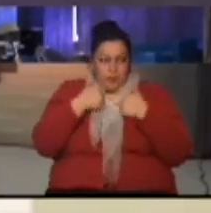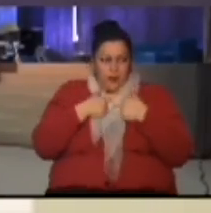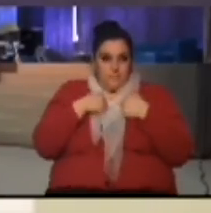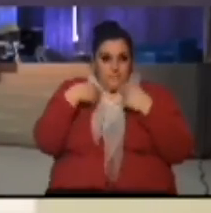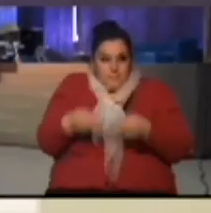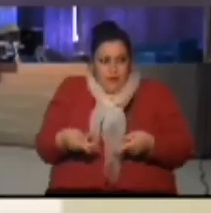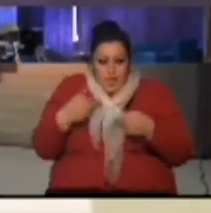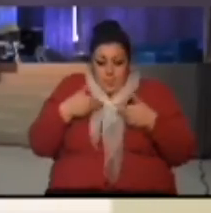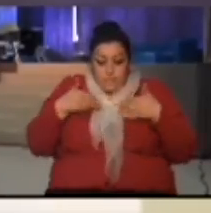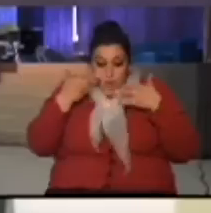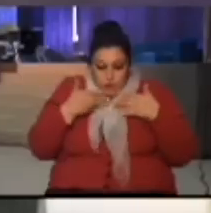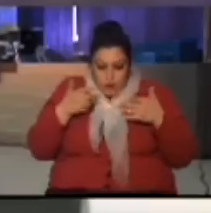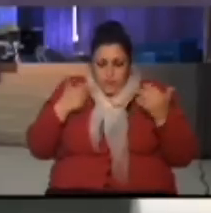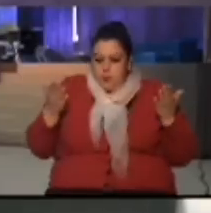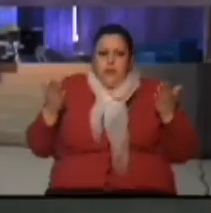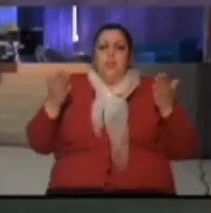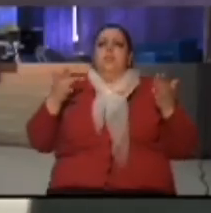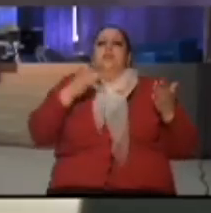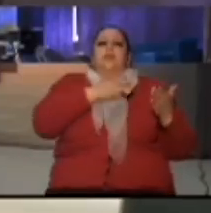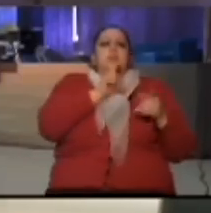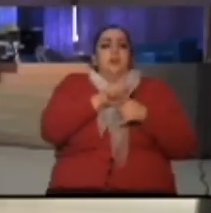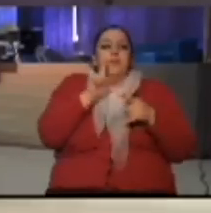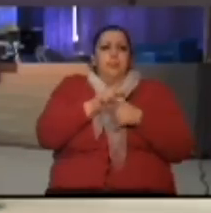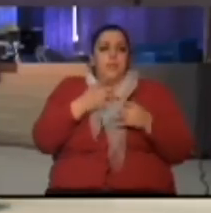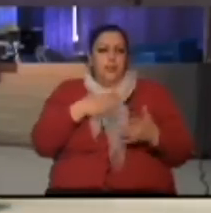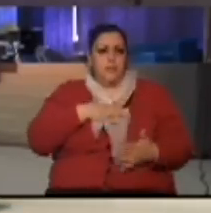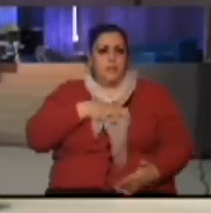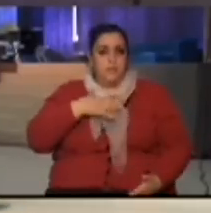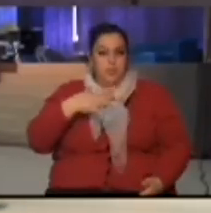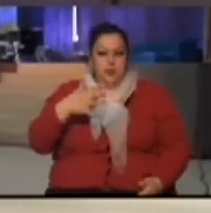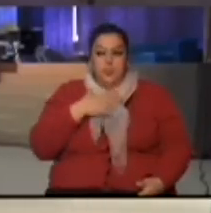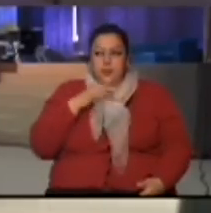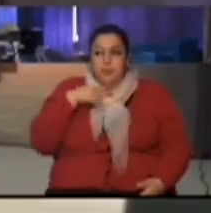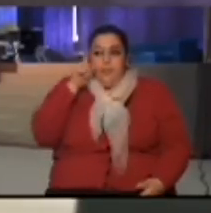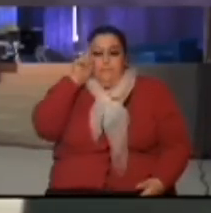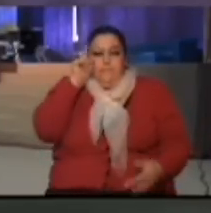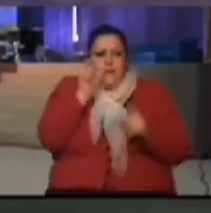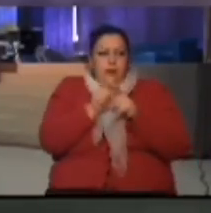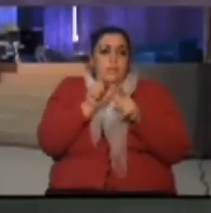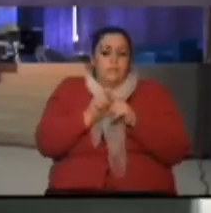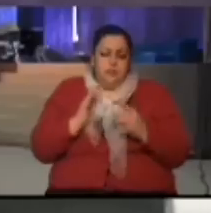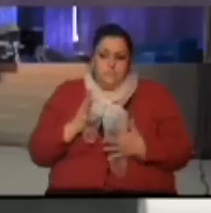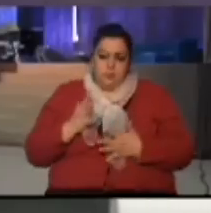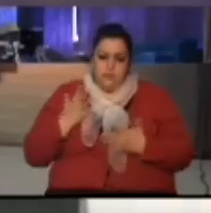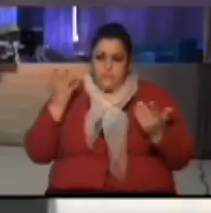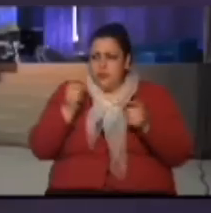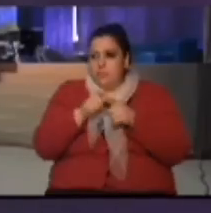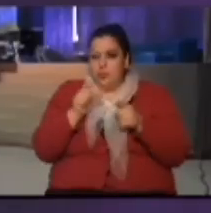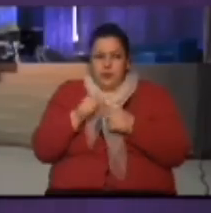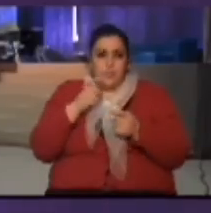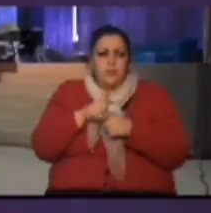որ թարմացար, դու զգում ես, որ թոքերը թթվածին եկավ, դու զգում ես, որ ուղեղը սկսեց աշխատել, այունը